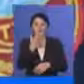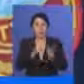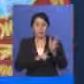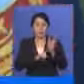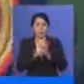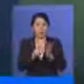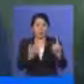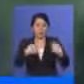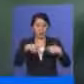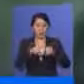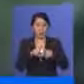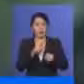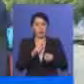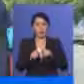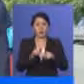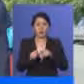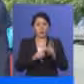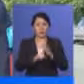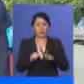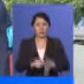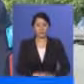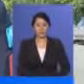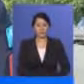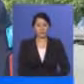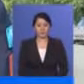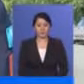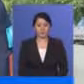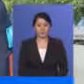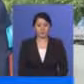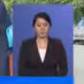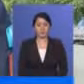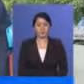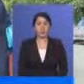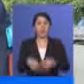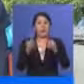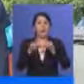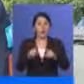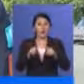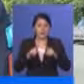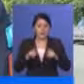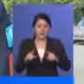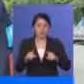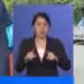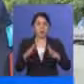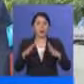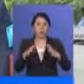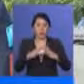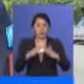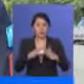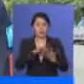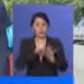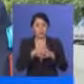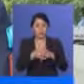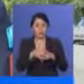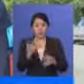жылда ұйымдастырылатын реттер басталды. Хотелось обратиться к жителям нашей области. Әсіресе жер үйлерді назарға аламыз. Осы орайда өңір